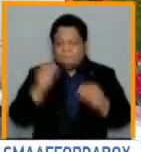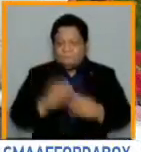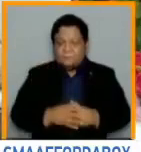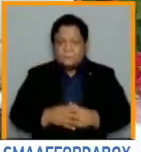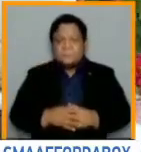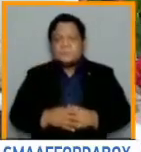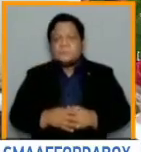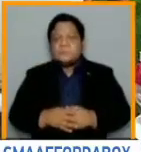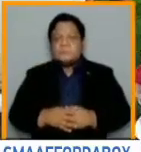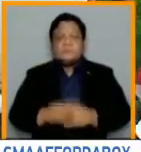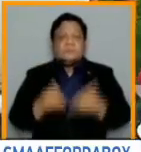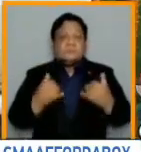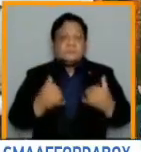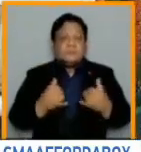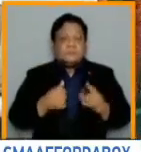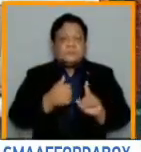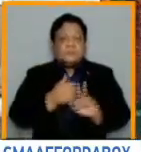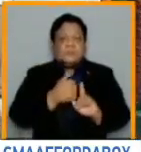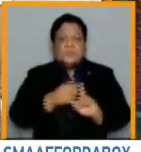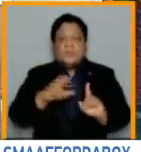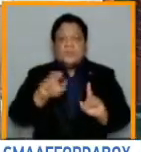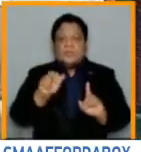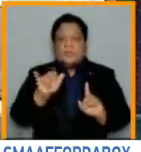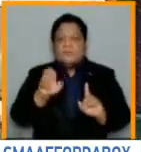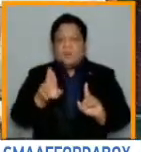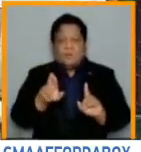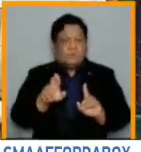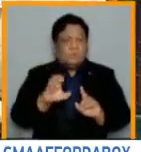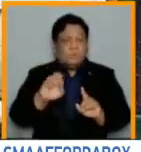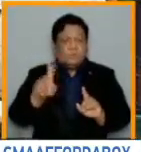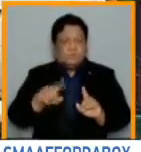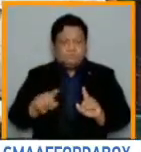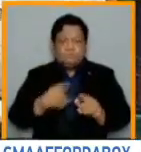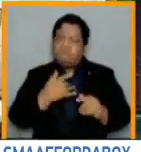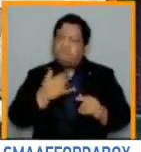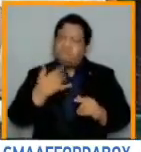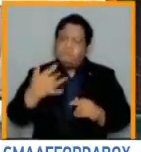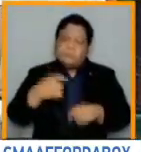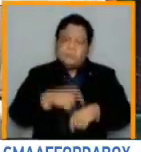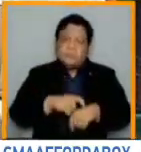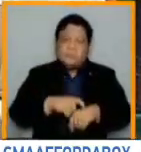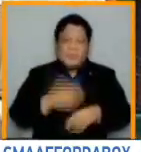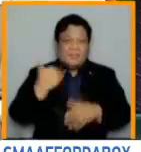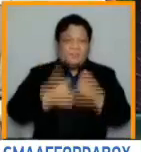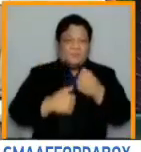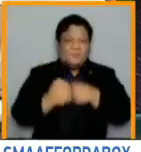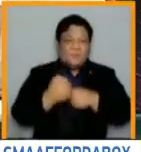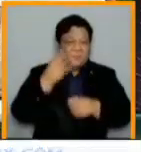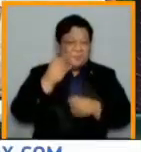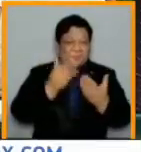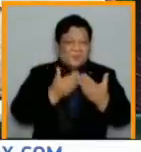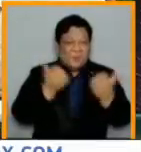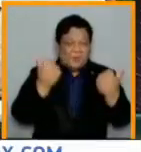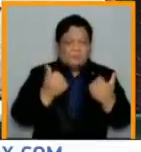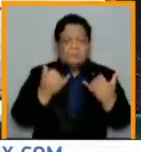na raw si Raver Cruz. Kwento ni Raver matapos ang kanyang breakup last year, handa na raw siyang magsimula